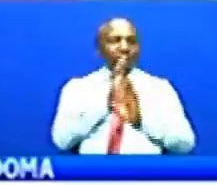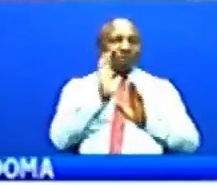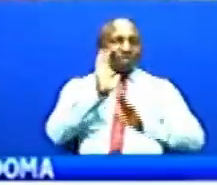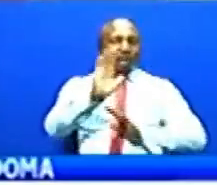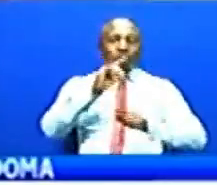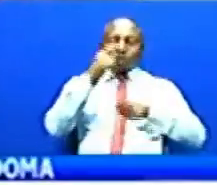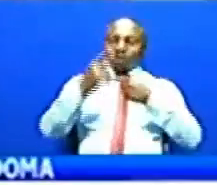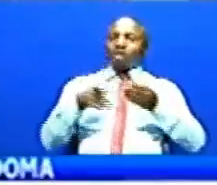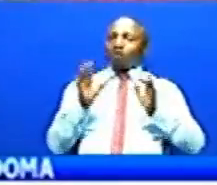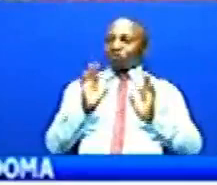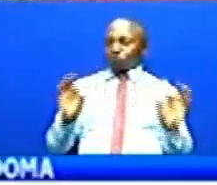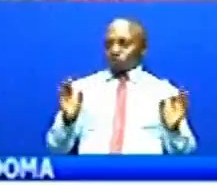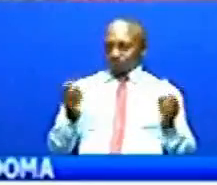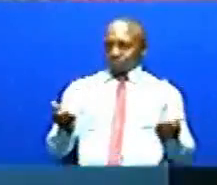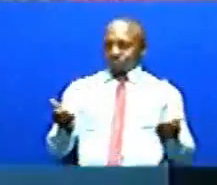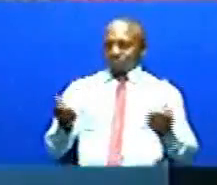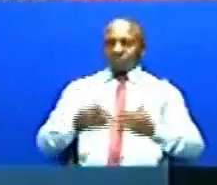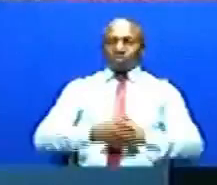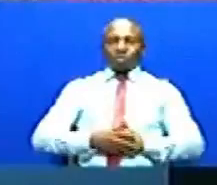kwa sasa.